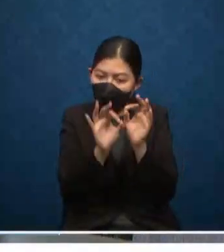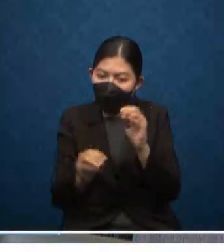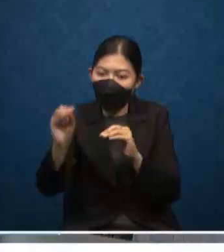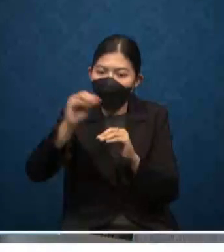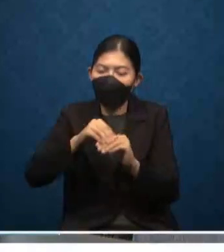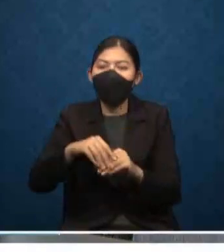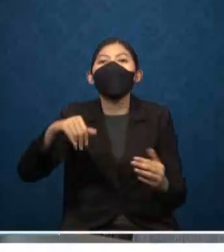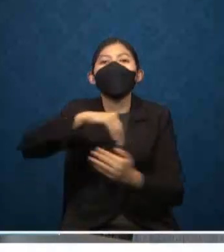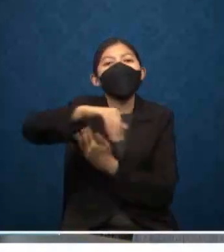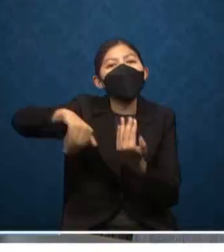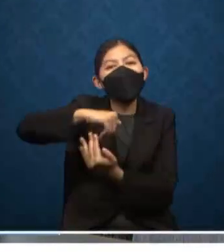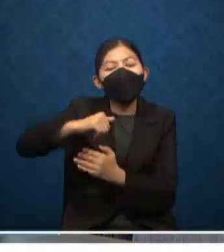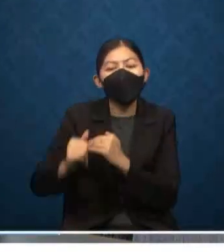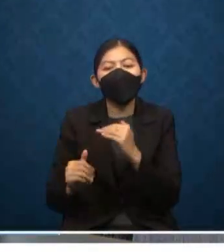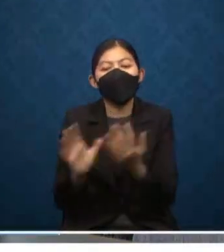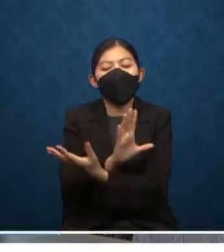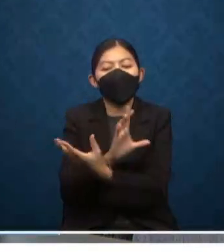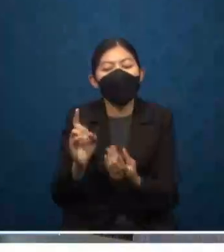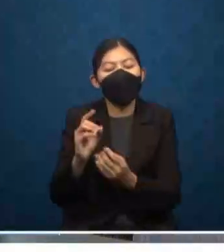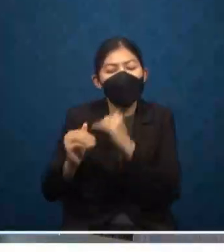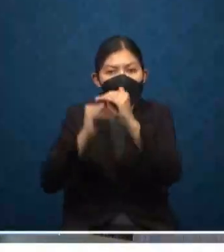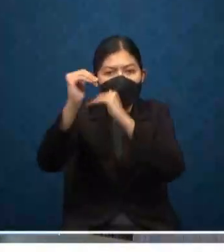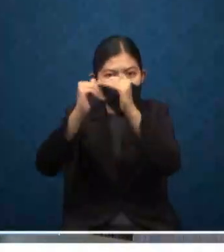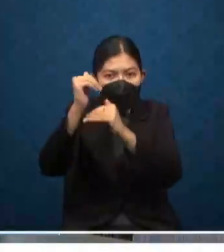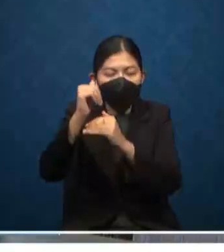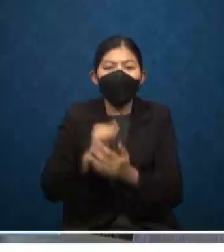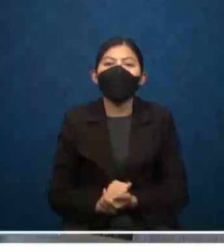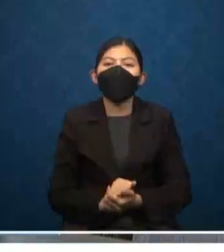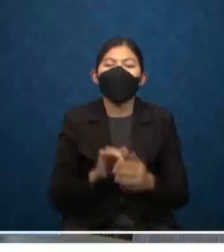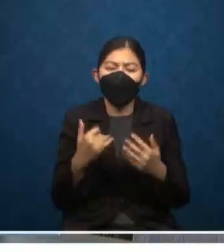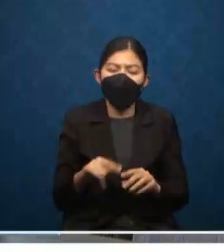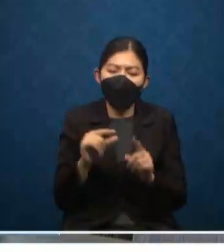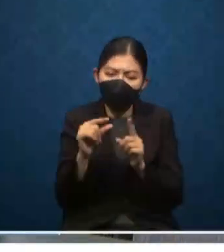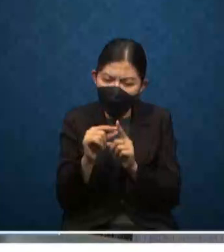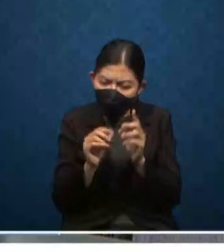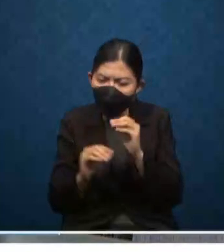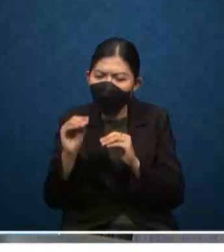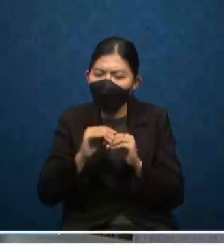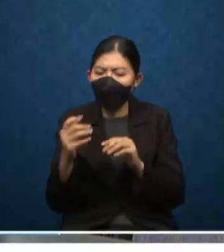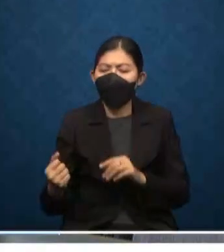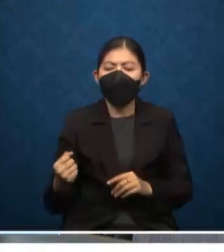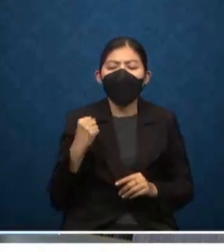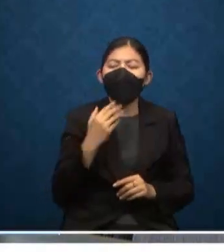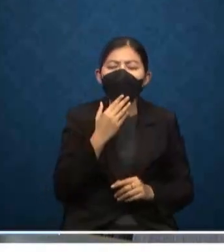เศรษฐกิจสังคมและสิ่งแวดล้อมเข้ามาแต่ท่านยังไม่เพียงเท่านั้นท่านใส่คำว่าอย่างยั่งยืนเข้